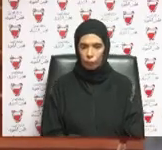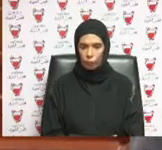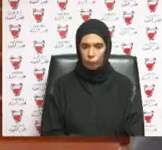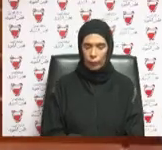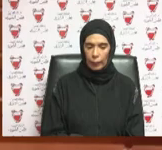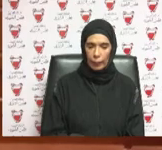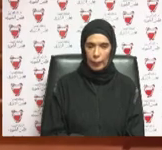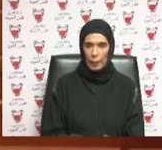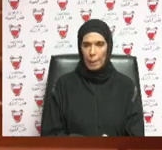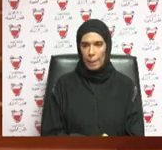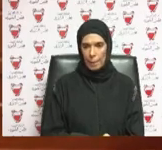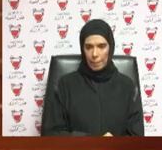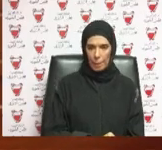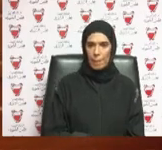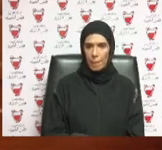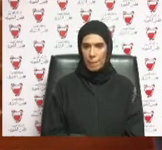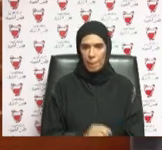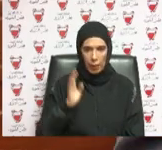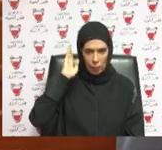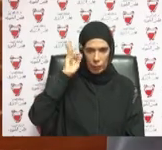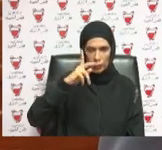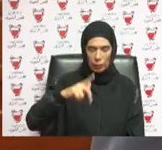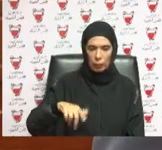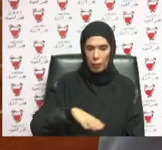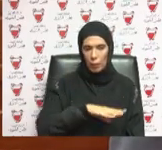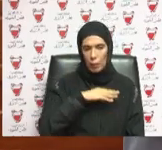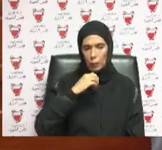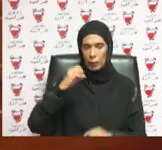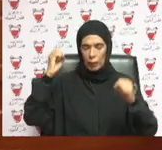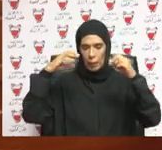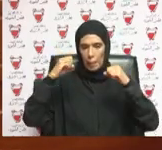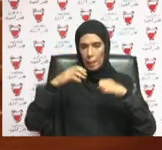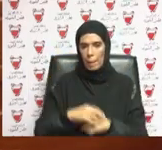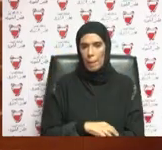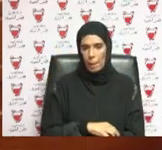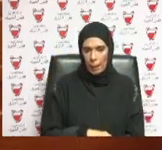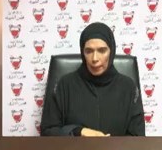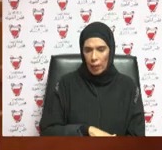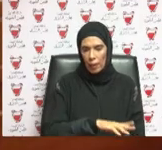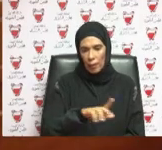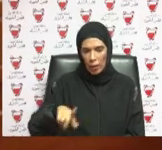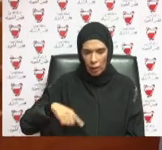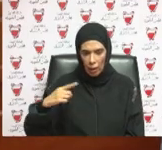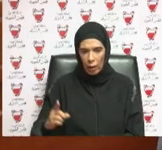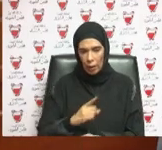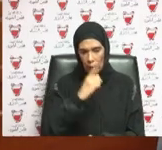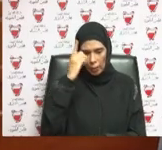شكرا على الرئيس. السلام عليكم ورحمة الله وبركاته، وإنا لله وإنا إليه